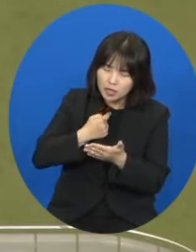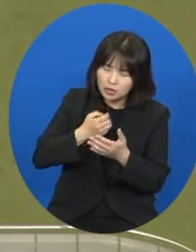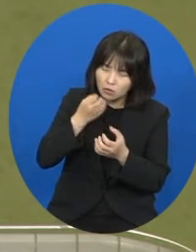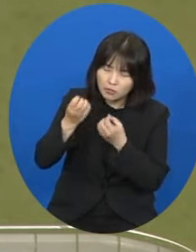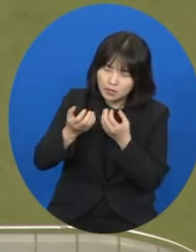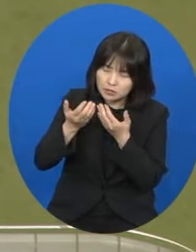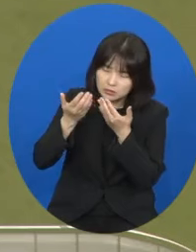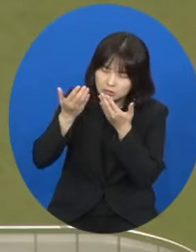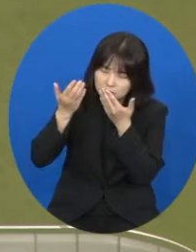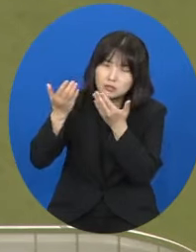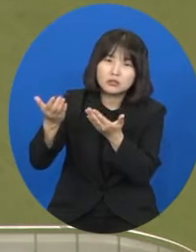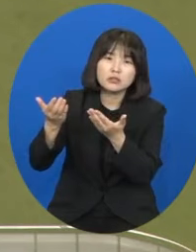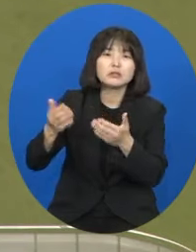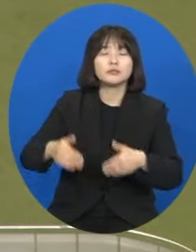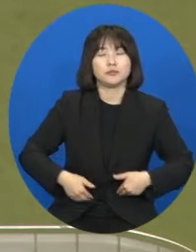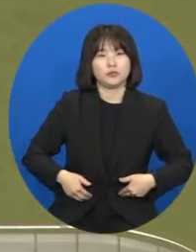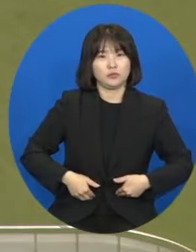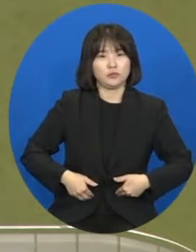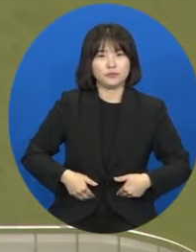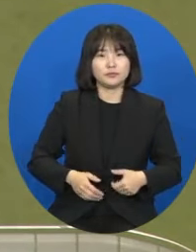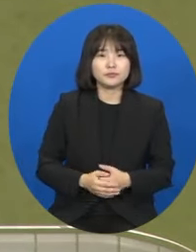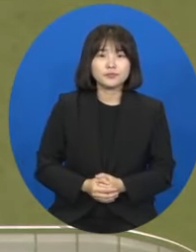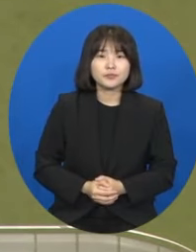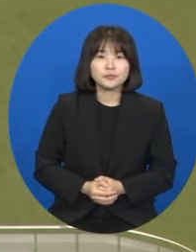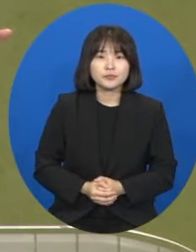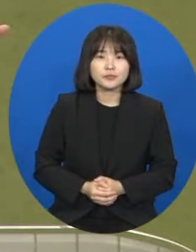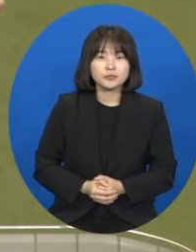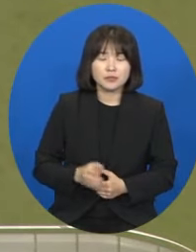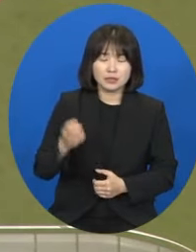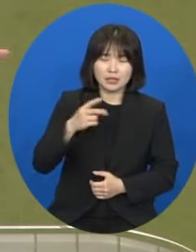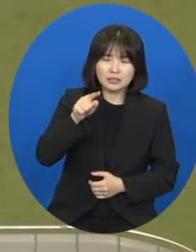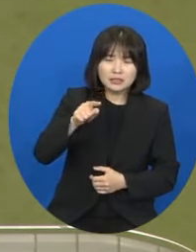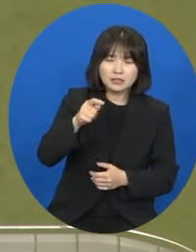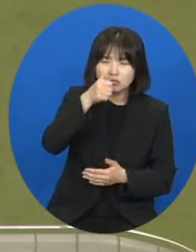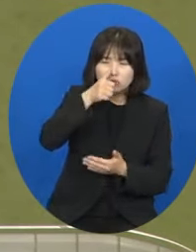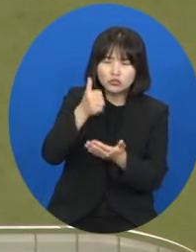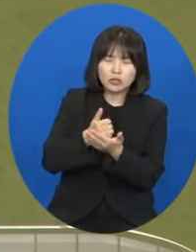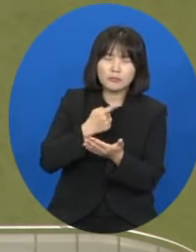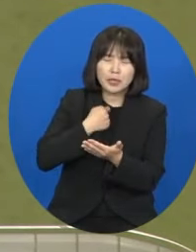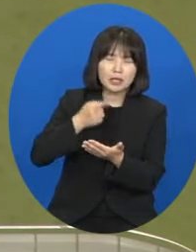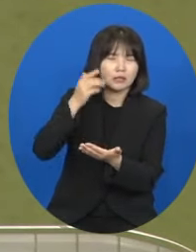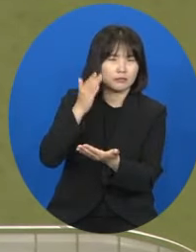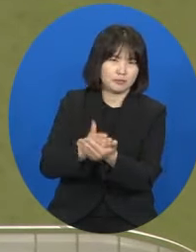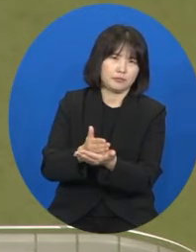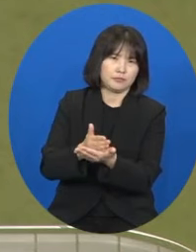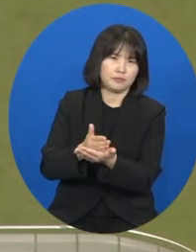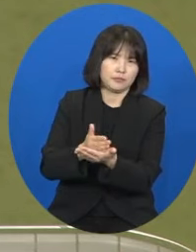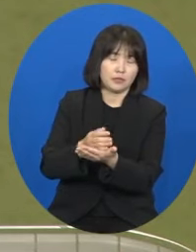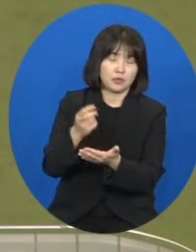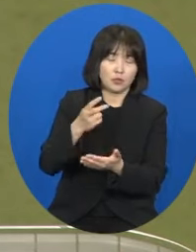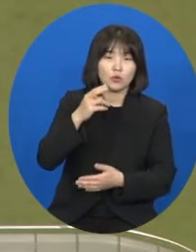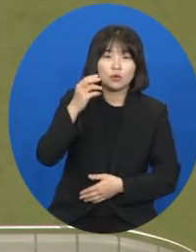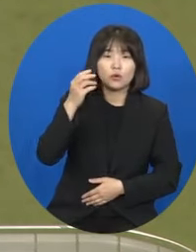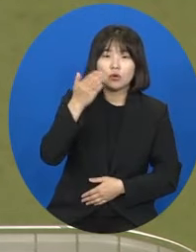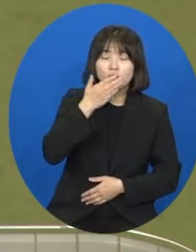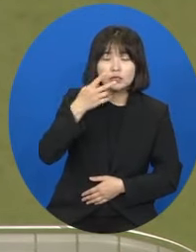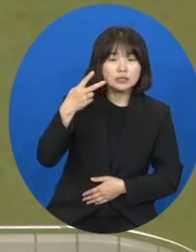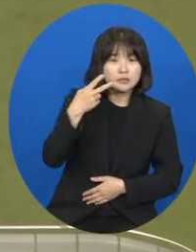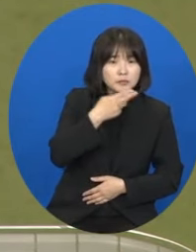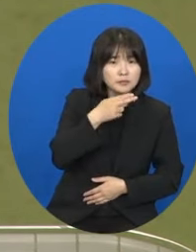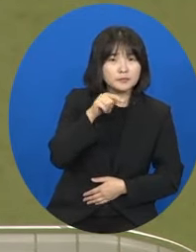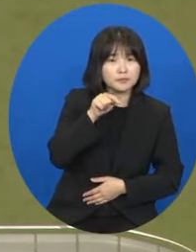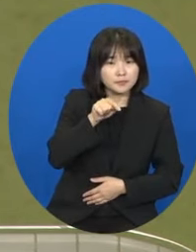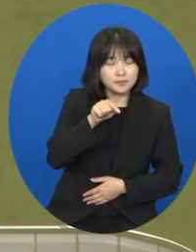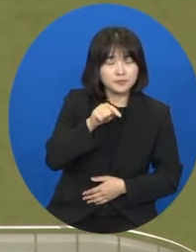것을 분명하게 고백해야 돼요. 그리고 다시는 그 일에 돌아가지 않는 것이죠. 그리고 이 금식을 하겠다 했는데 이